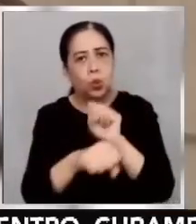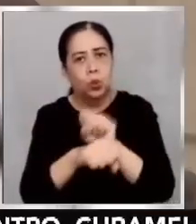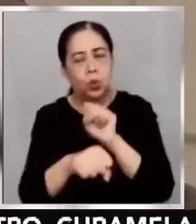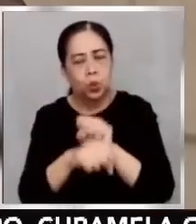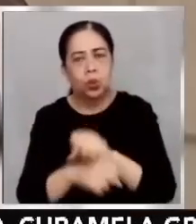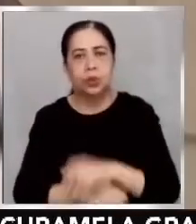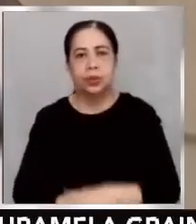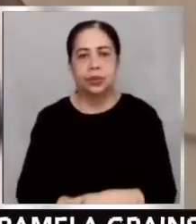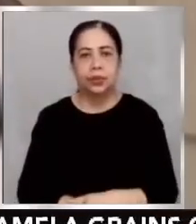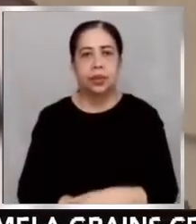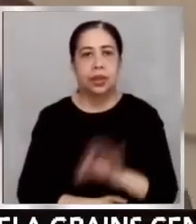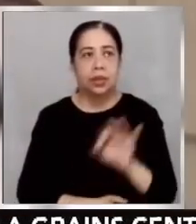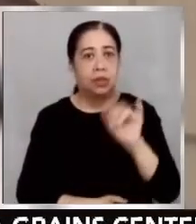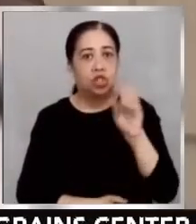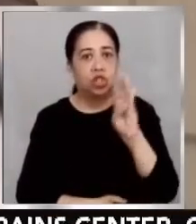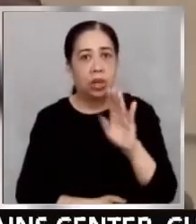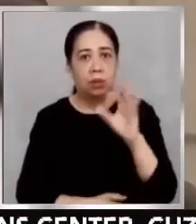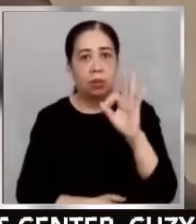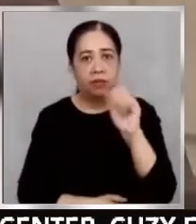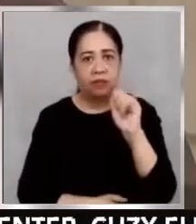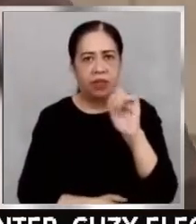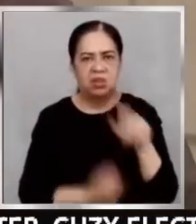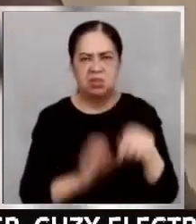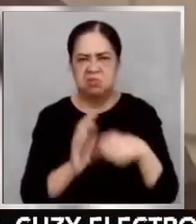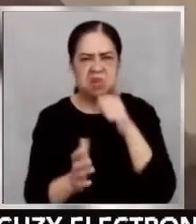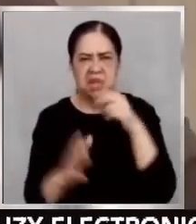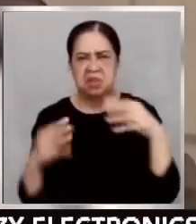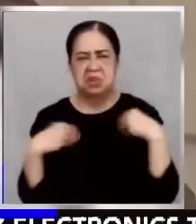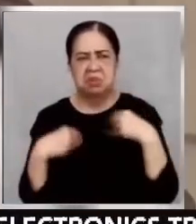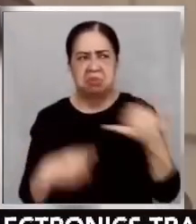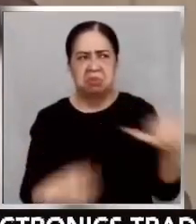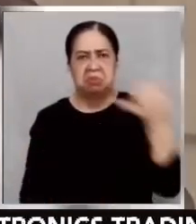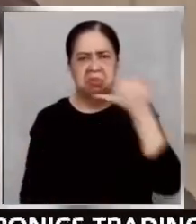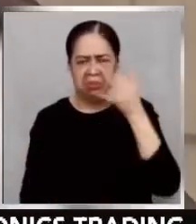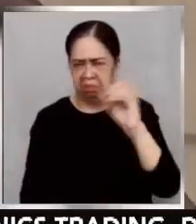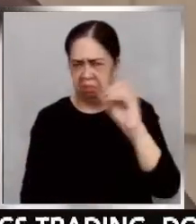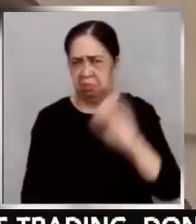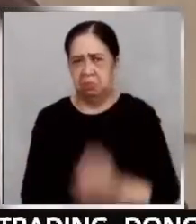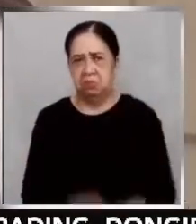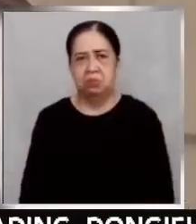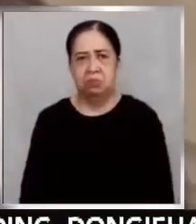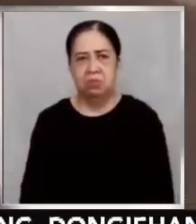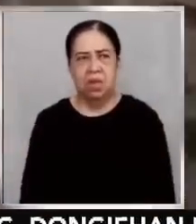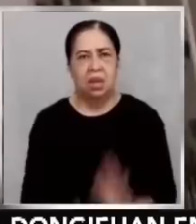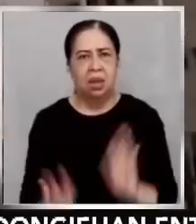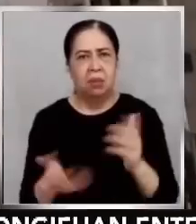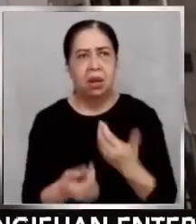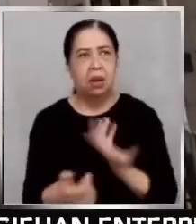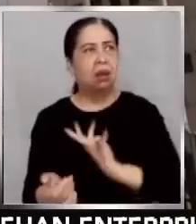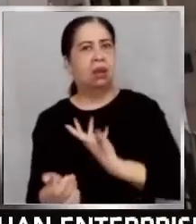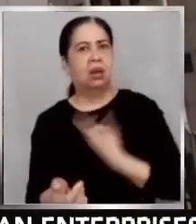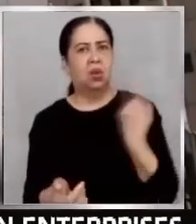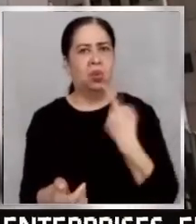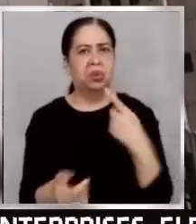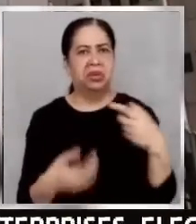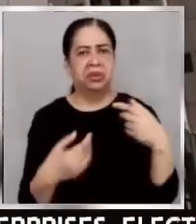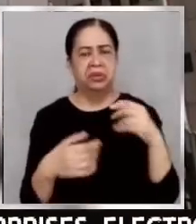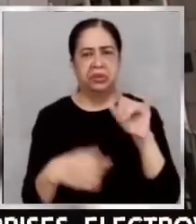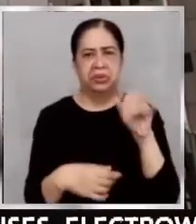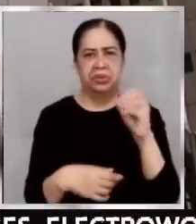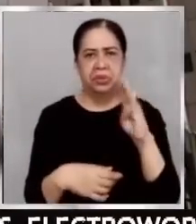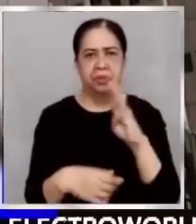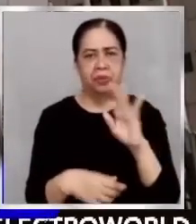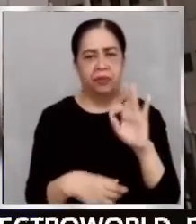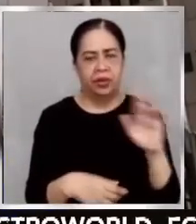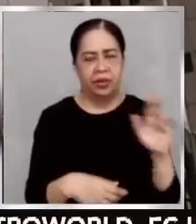job fair, pero hindi naman kagad natanggap, hindi ka nang natawagan nila. Parang photo ops lang. Ganun pa man, sabi ng Department of